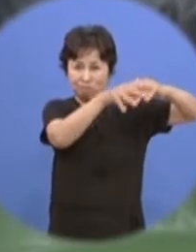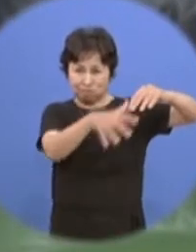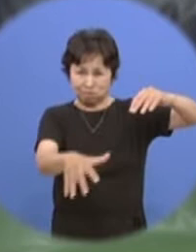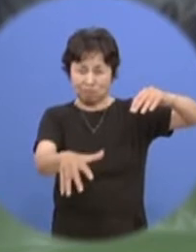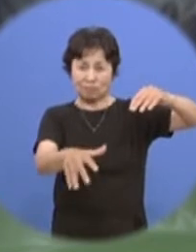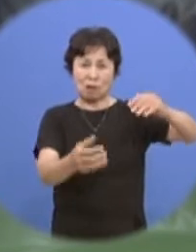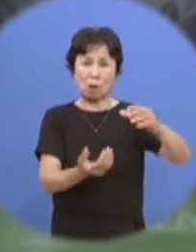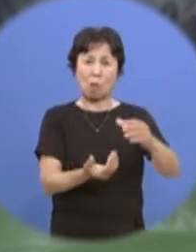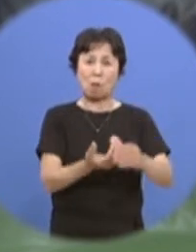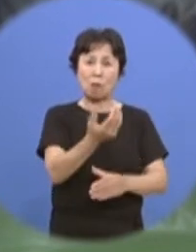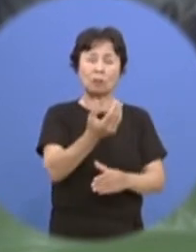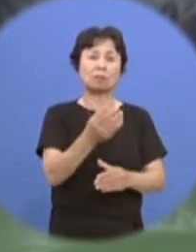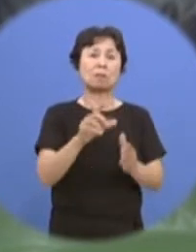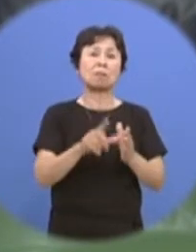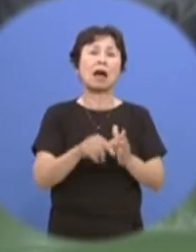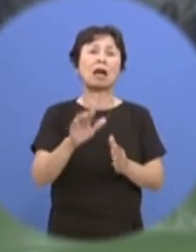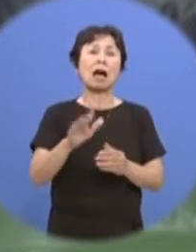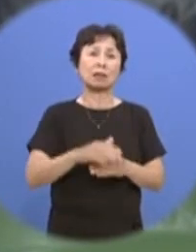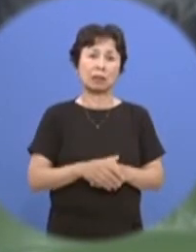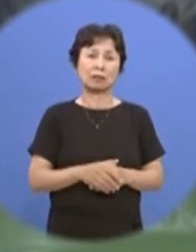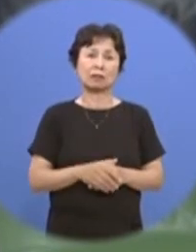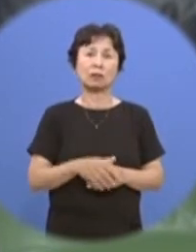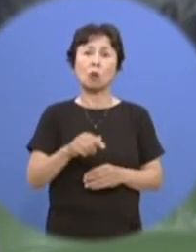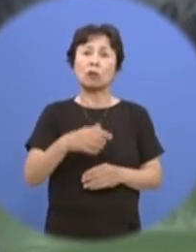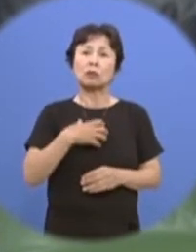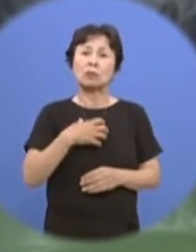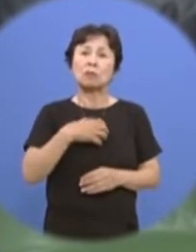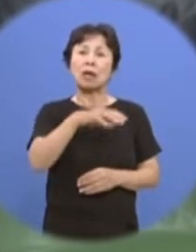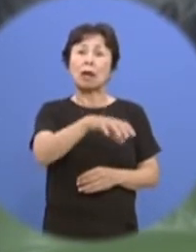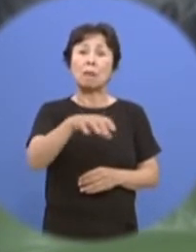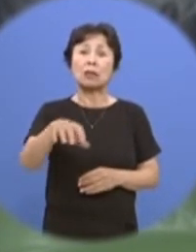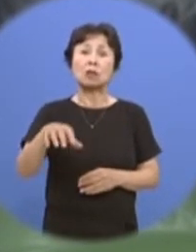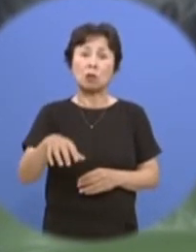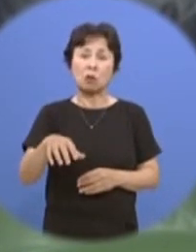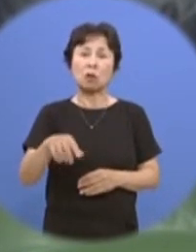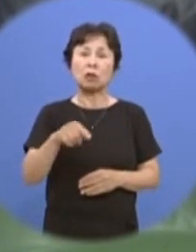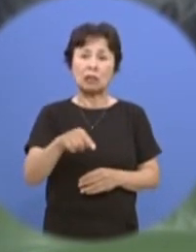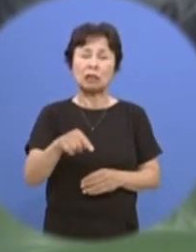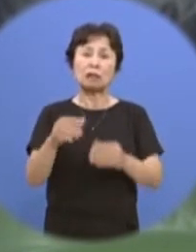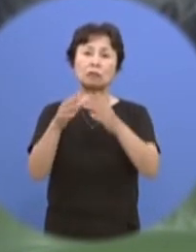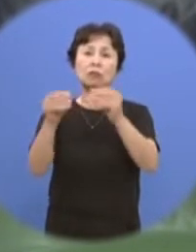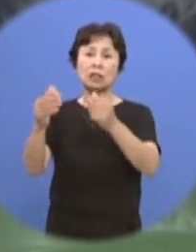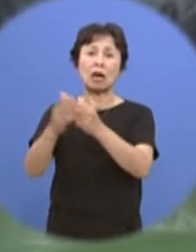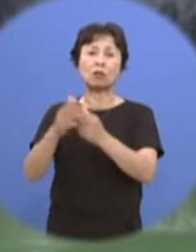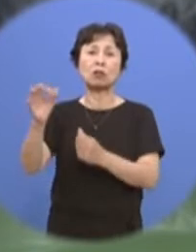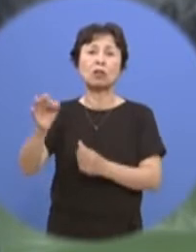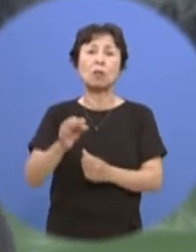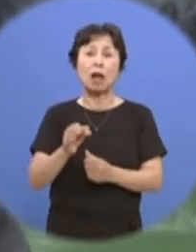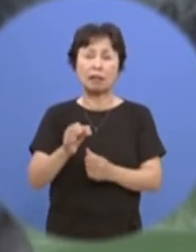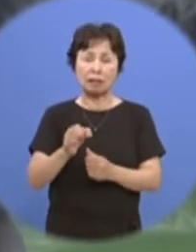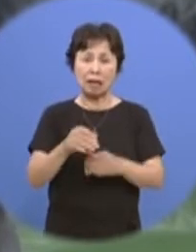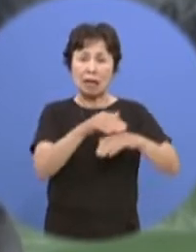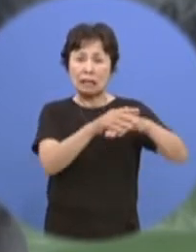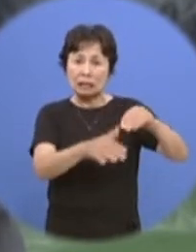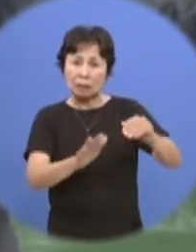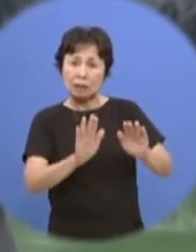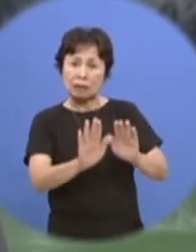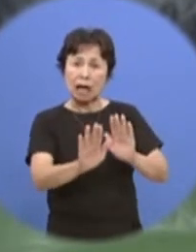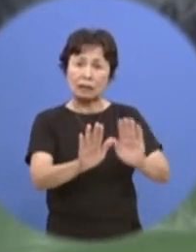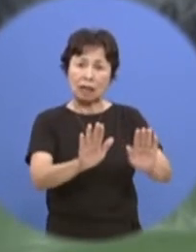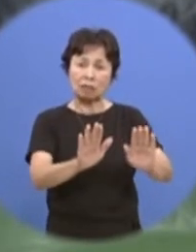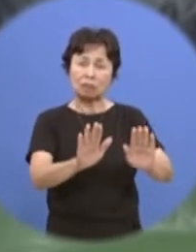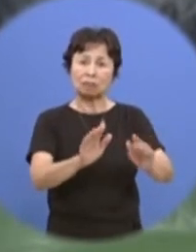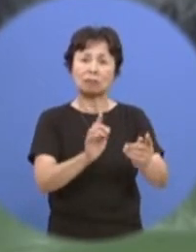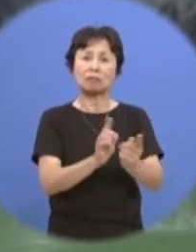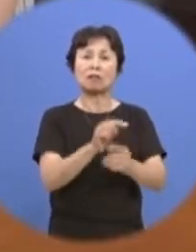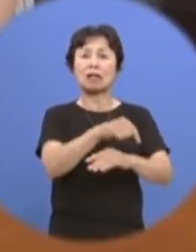がある。でそれの恐れのあるところなんてのは国の補助金をもらって地滑り対策としてそれを止めていくということもやって